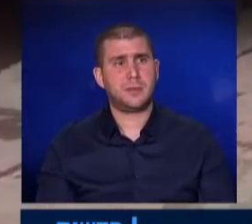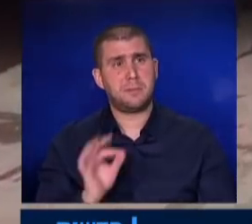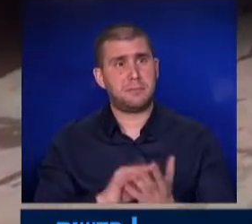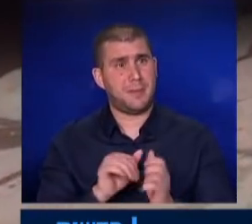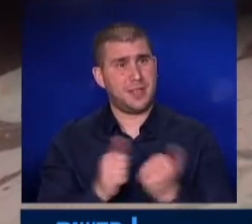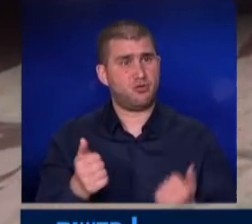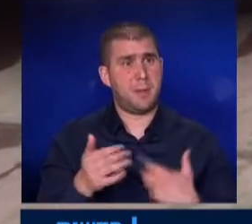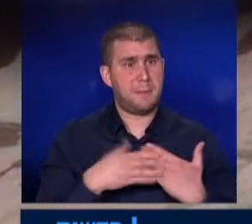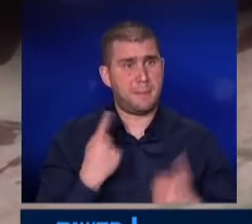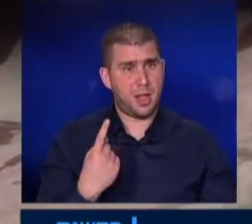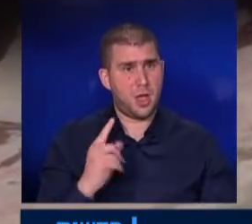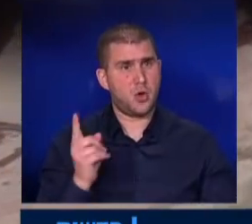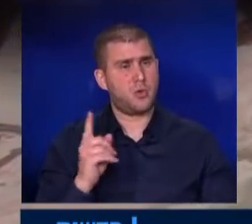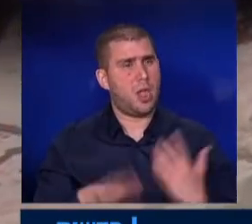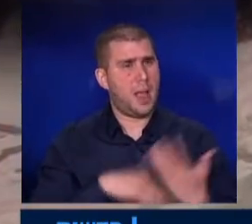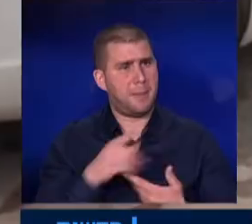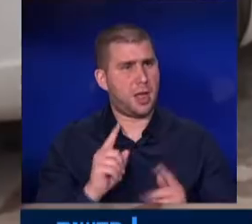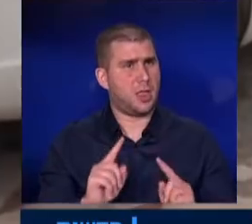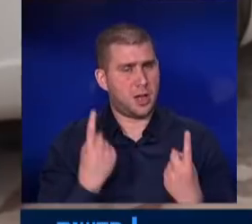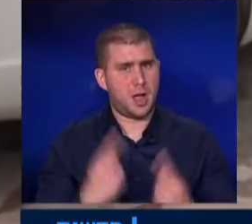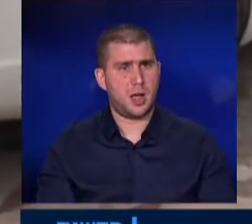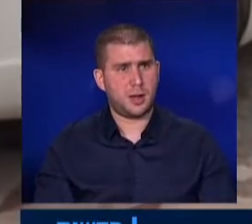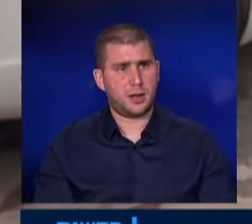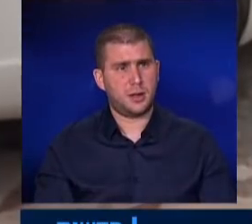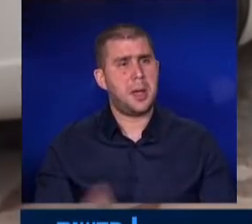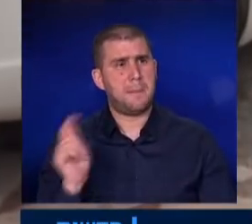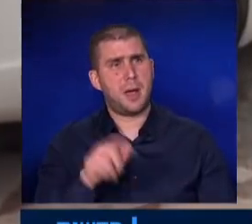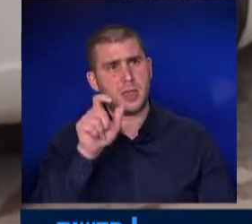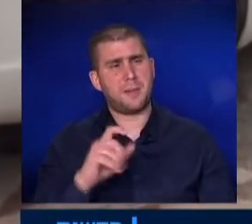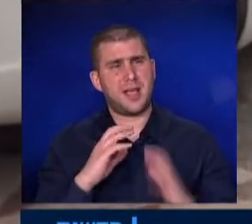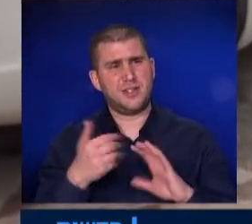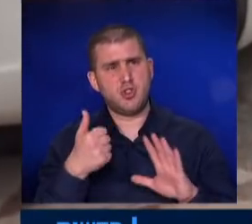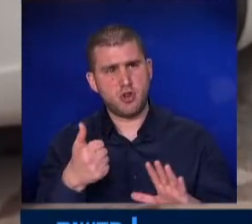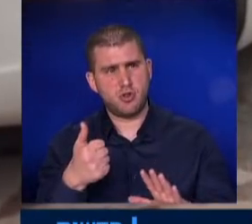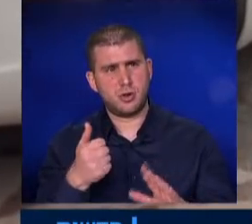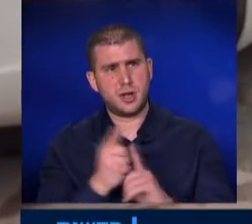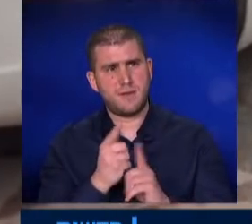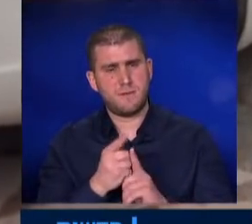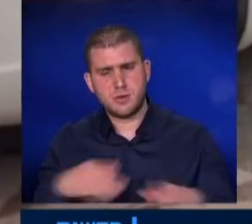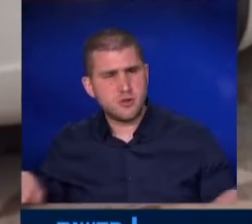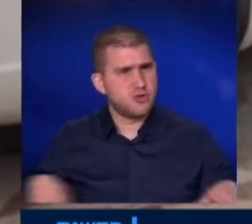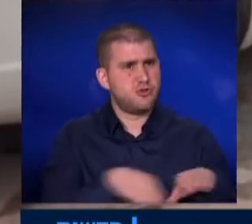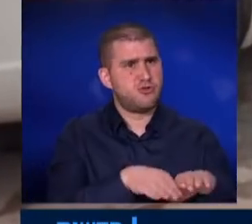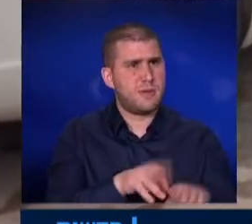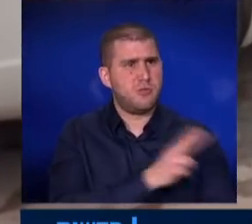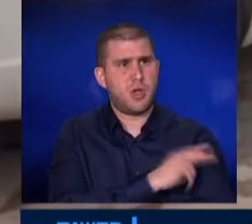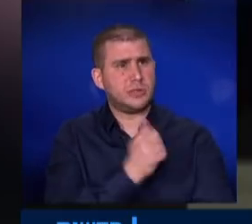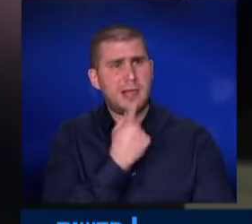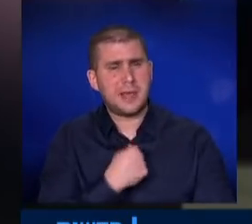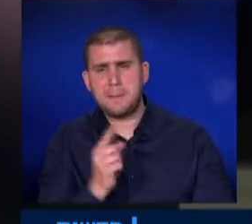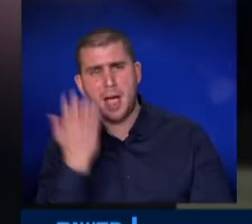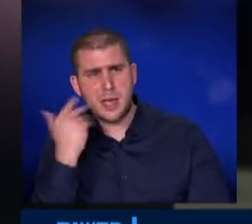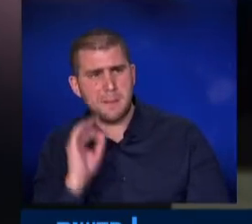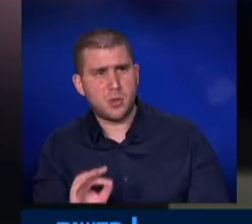מבעלה, וכל הבלאגן הזה התחיל. בא מישהו בכביש 6, יצמיד עליה את האוטו, והמשטרה לא רוצה להגיד לה מי היה, מי לא